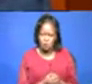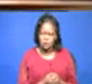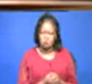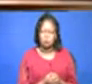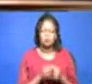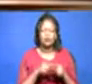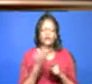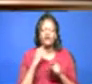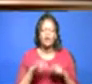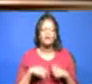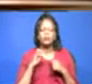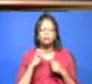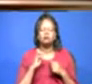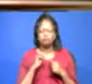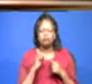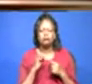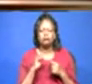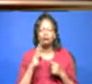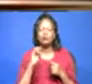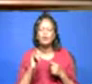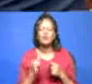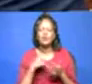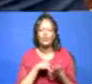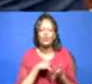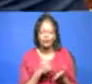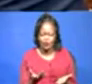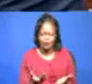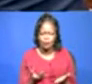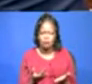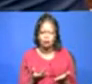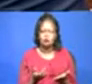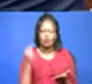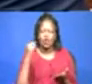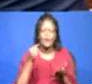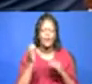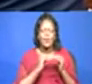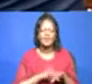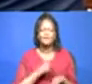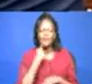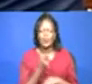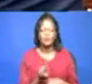na kuhusika kwake kwenye kashfa ya Goldenberg wakati wa utawala wa Moi. I want to put it on record